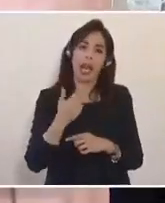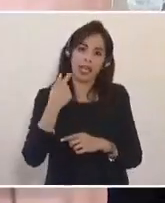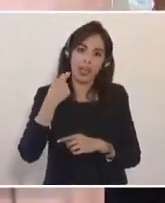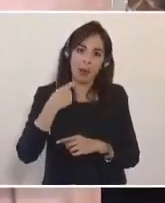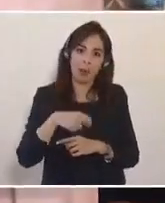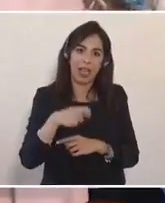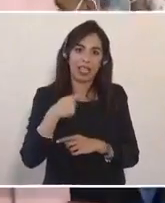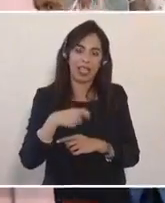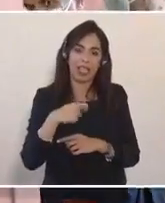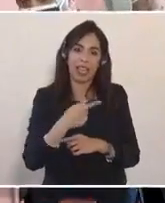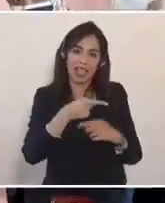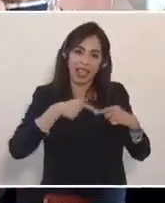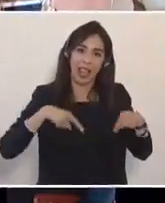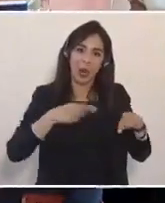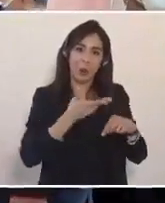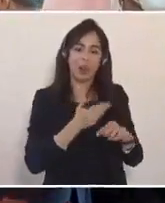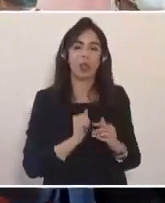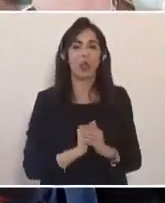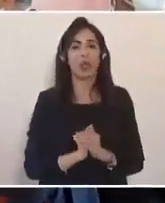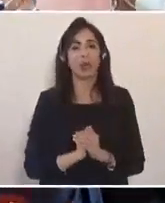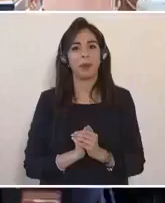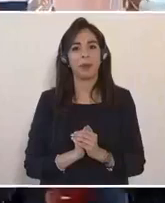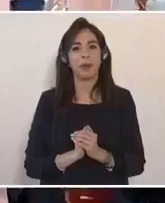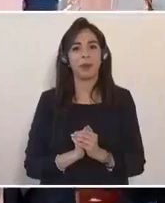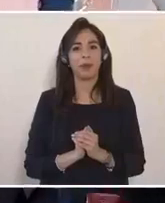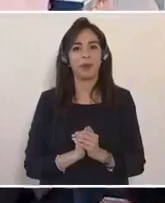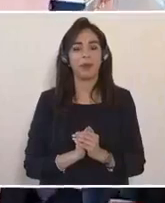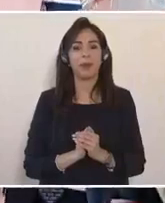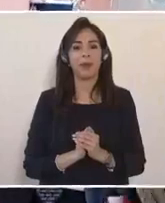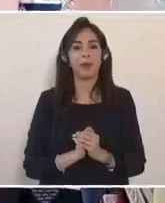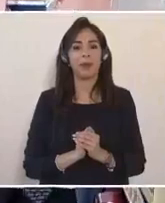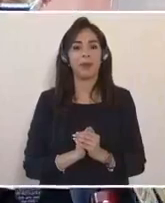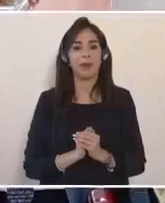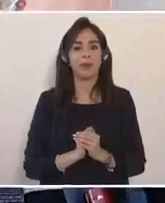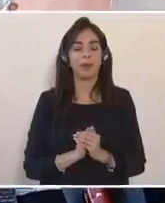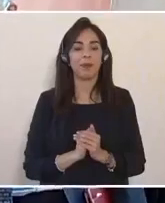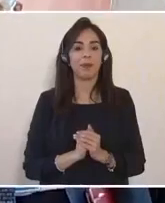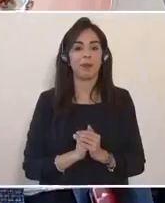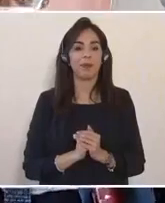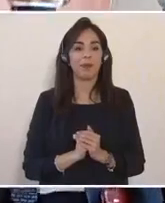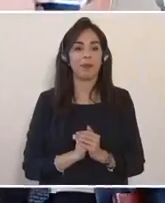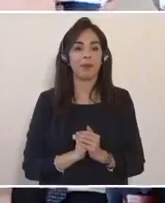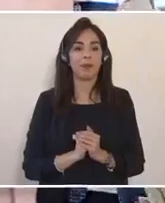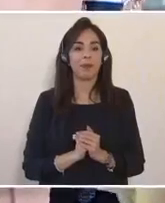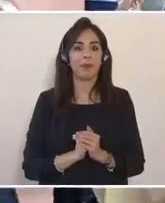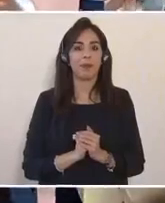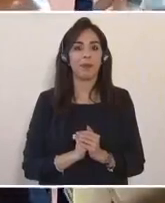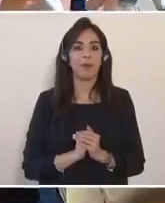So, Mario. Grazie, Ursula. Thank you. It was